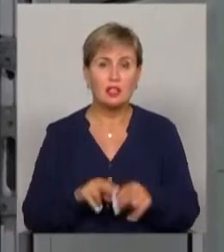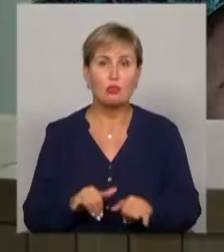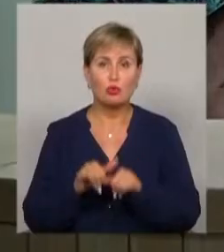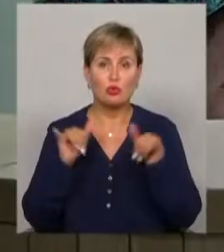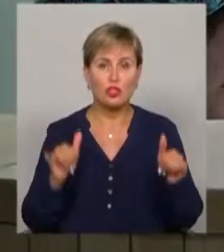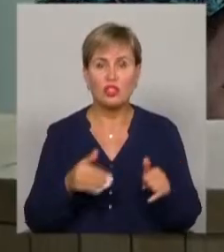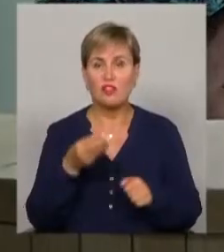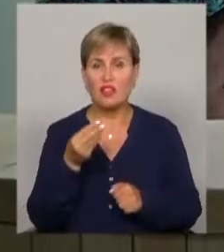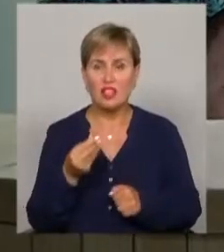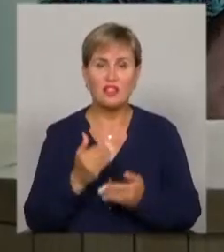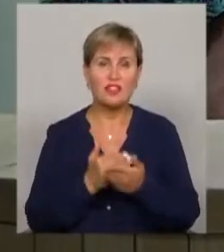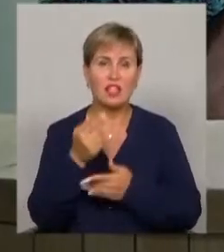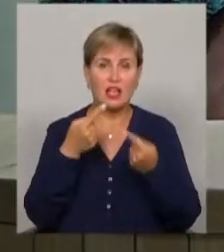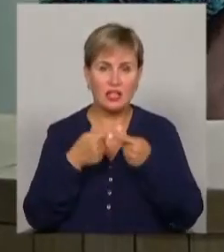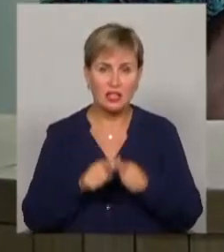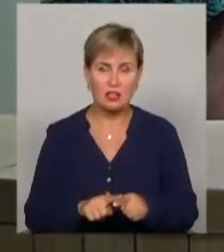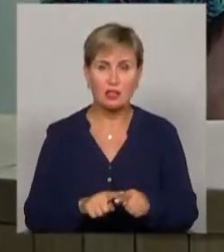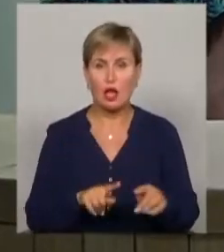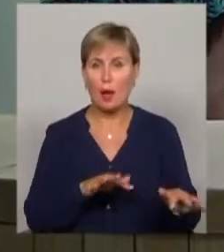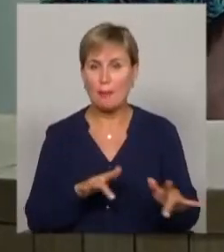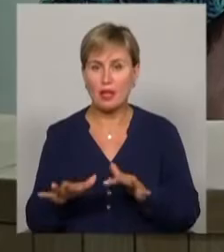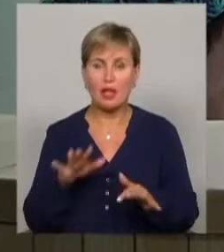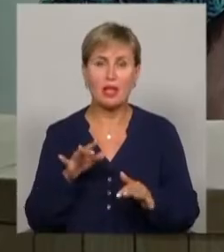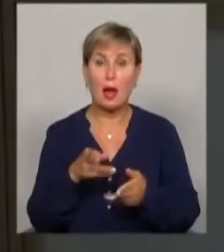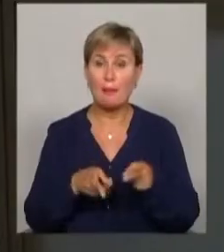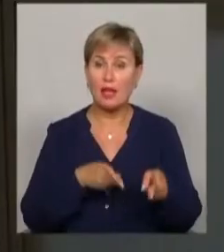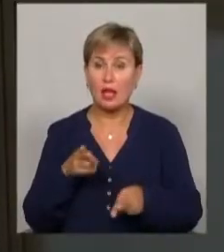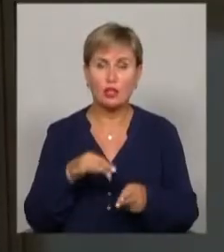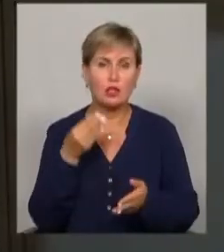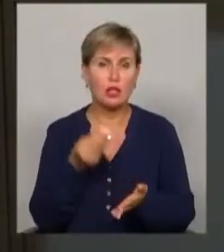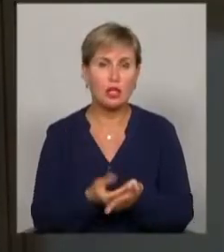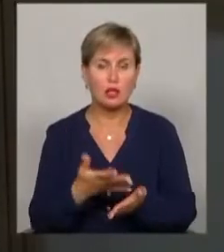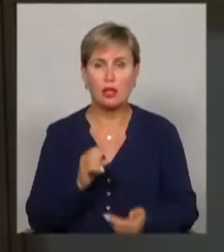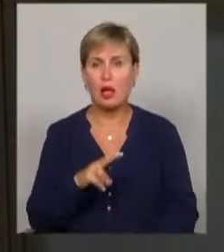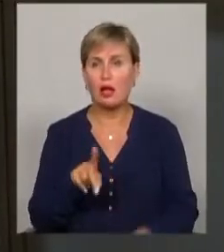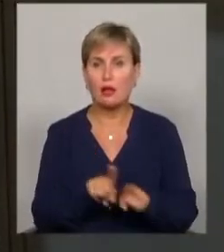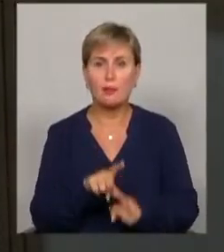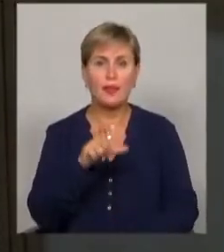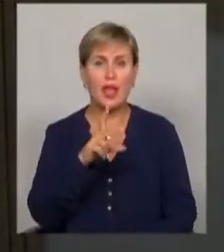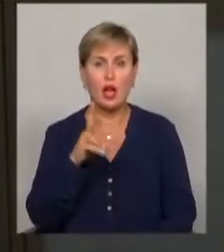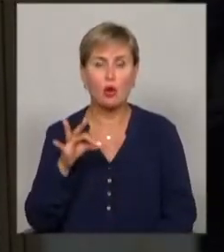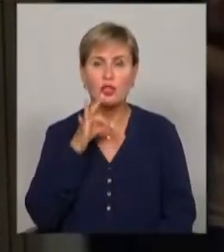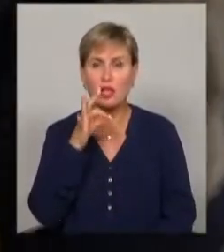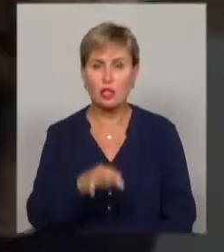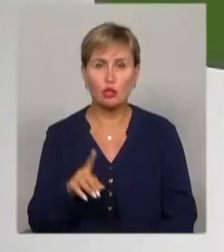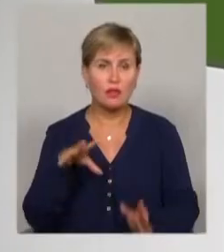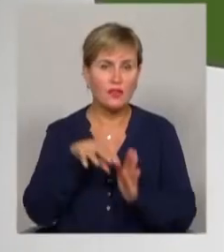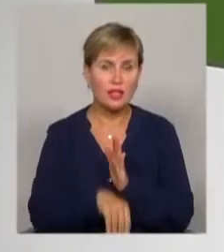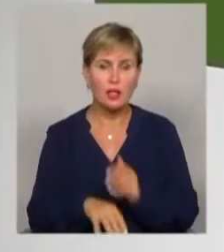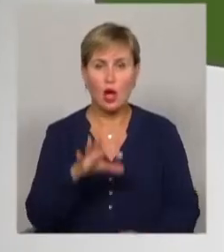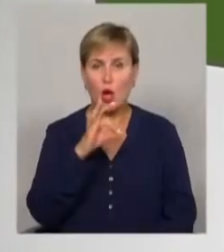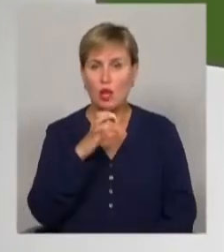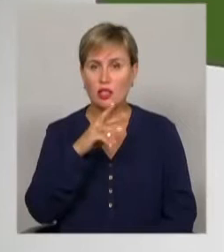увеличилось финансирование высокотехнологических операций и дорогостоящих процедур, таких как ЭКО. Он подчеркнул, что с внедрением